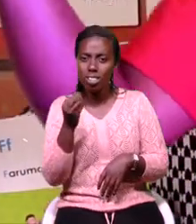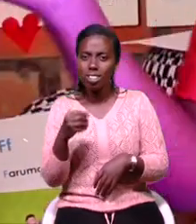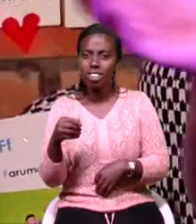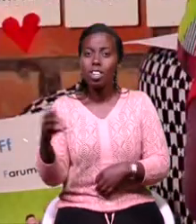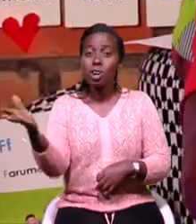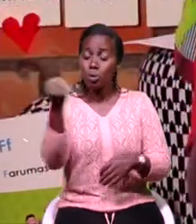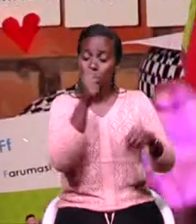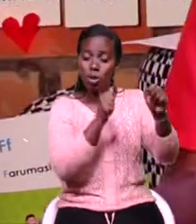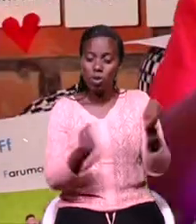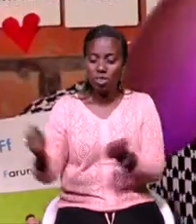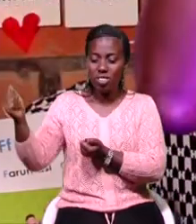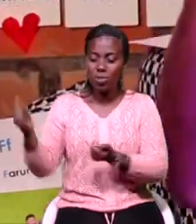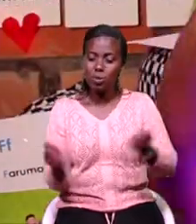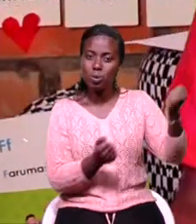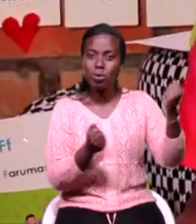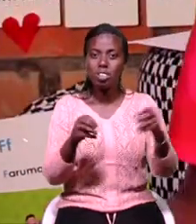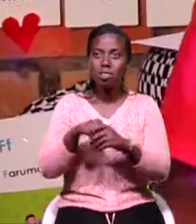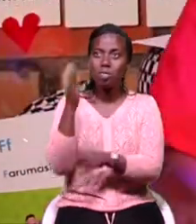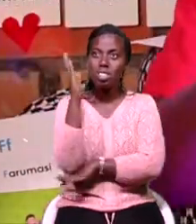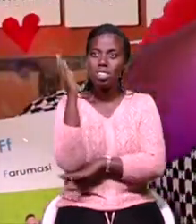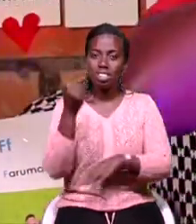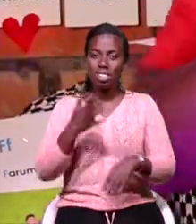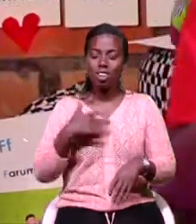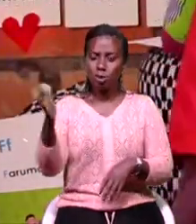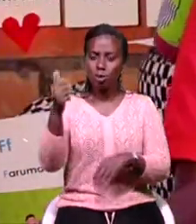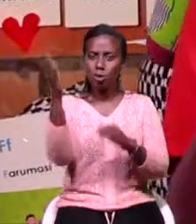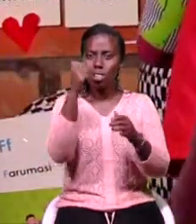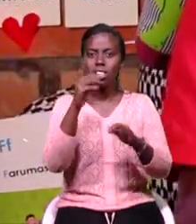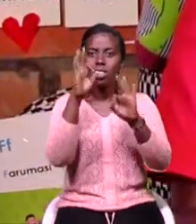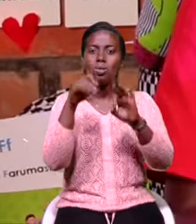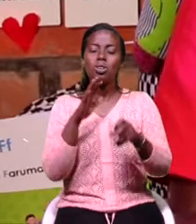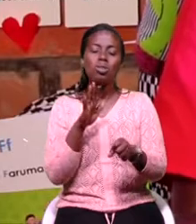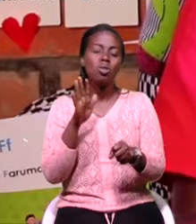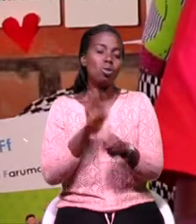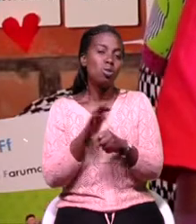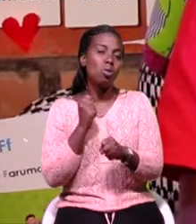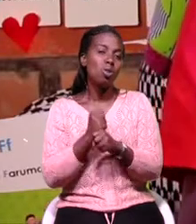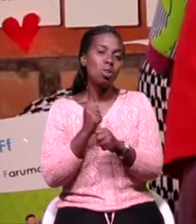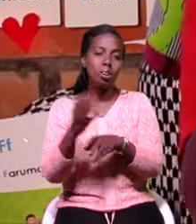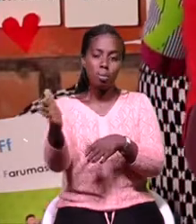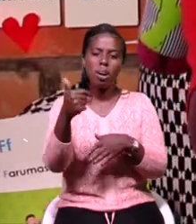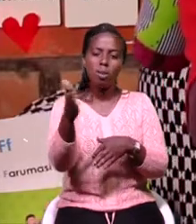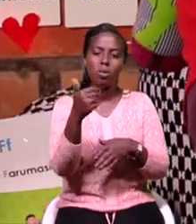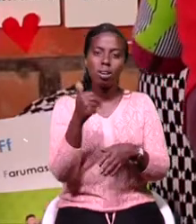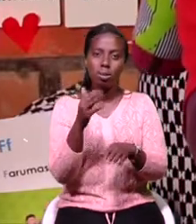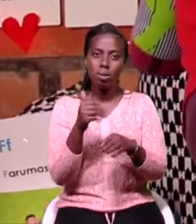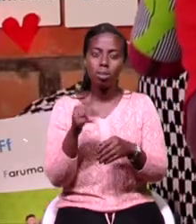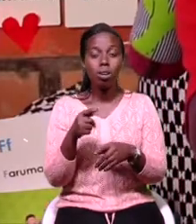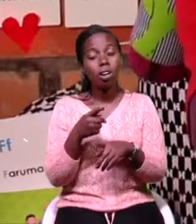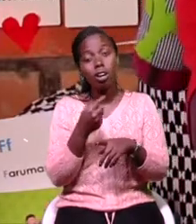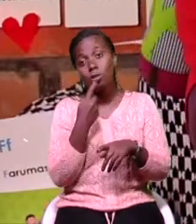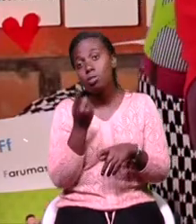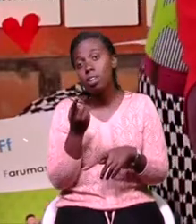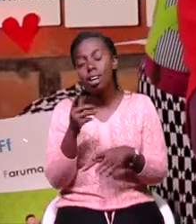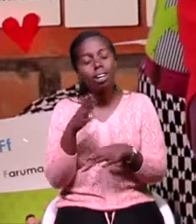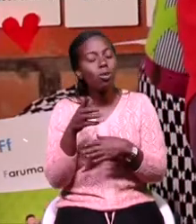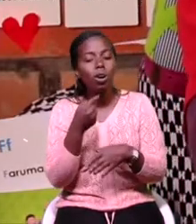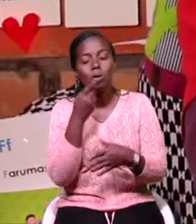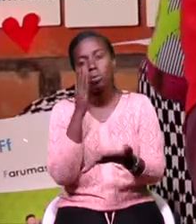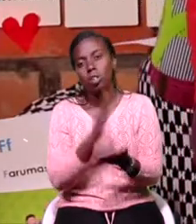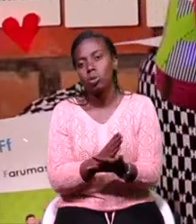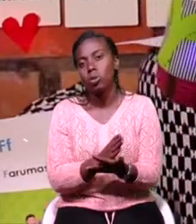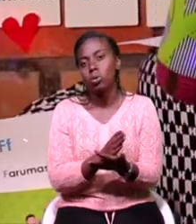ngwino wizunguze ku mashami yanjye, ngwino ushaka ibyo ukora, biranejeje banguka. Arangije avuga ati ariko reka nkubwize